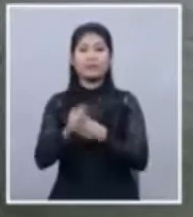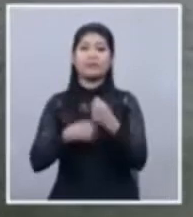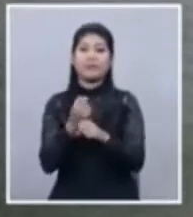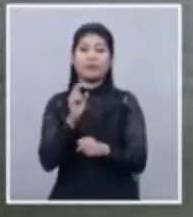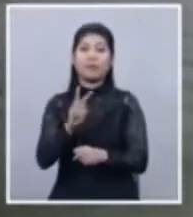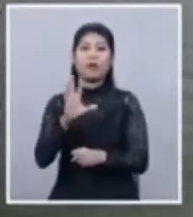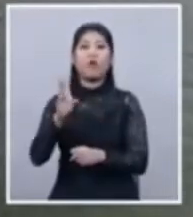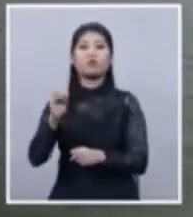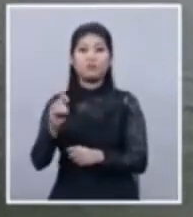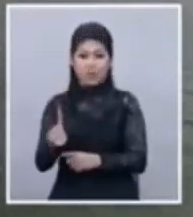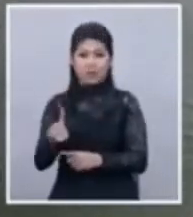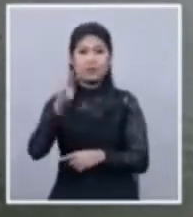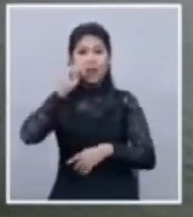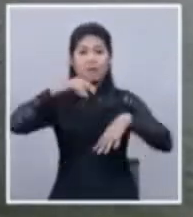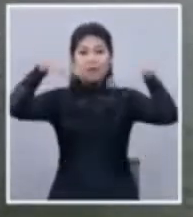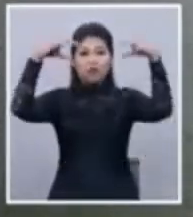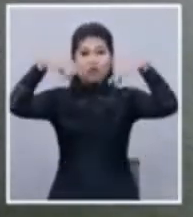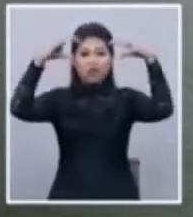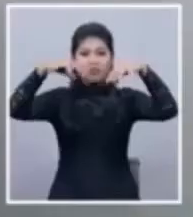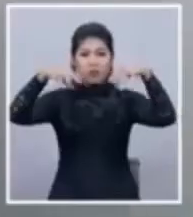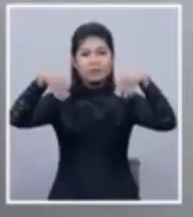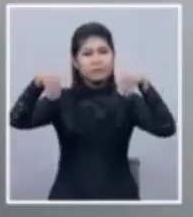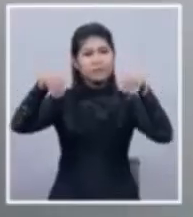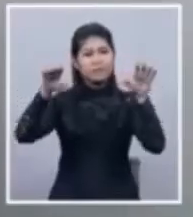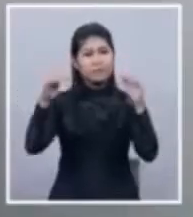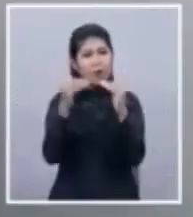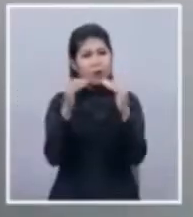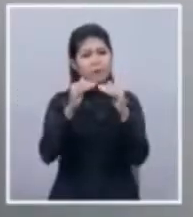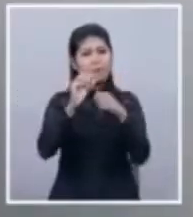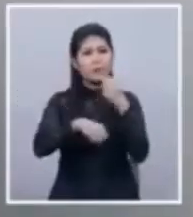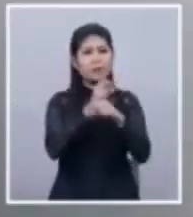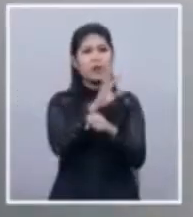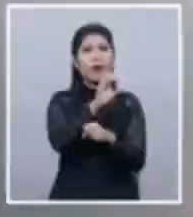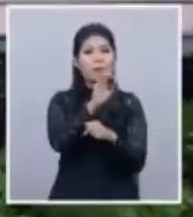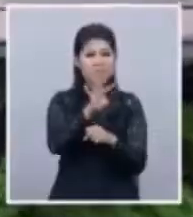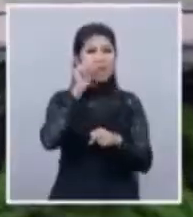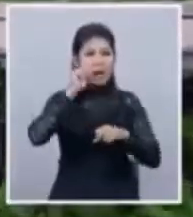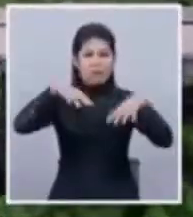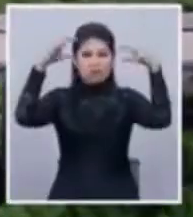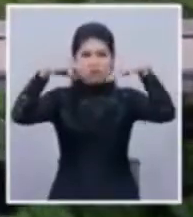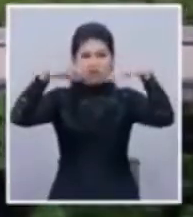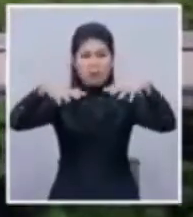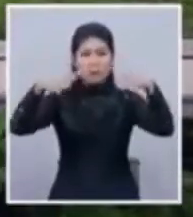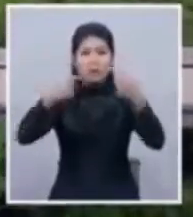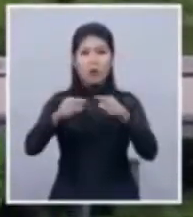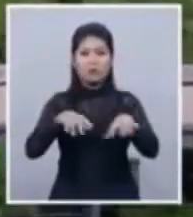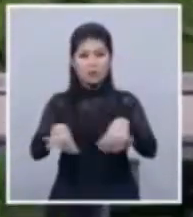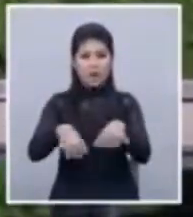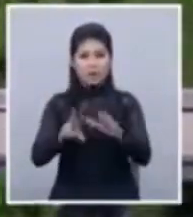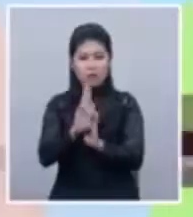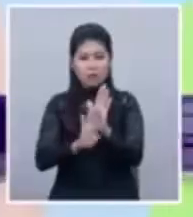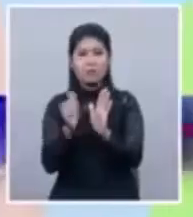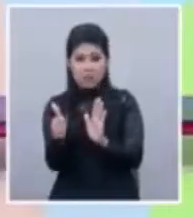ครับปริมาณน้ำฝนเนี่ยใกล้เคียงกับปี54ปริมาณน้ำค่อนข้างเยอะมากนะครับแต่ด้วยการบริหารจัดการน้ำเป็นระบ